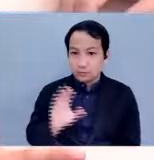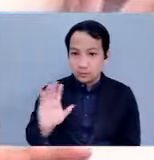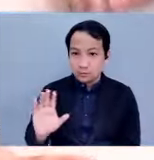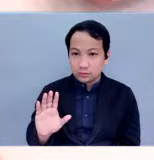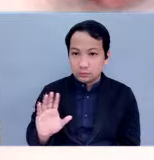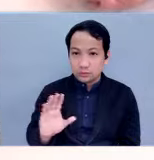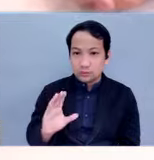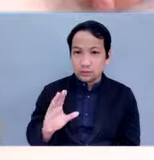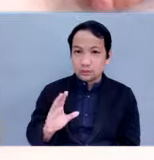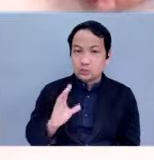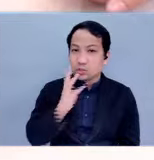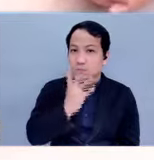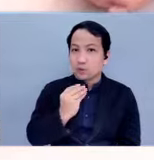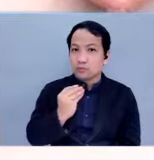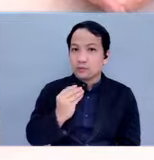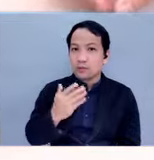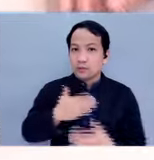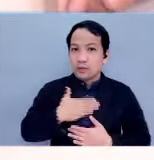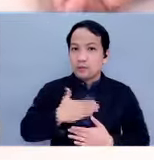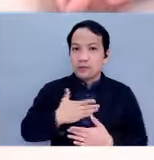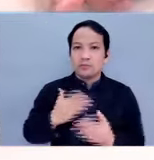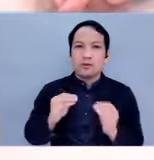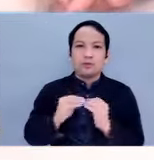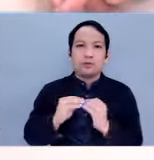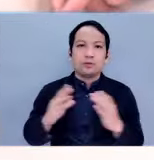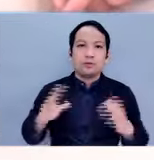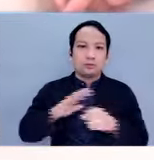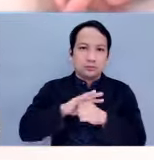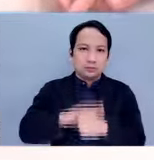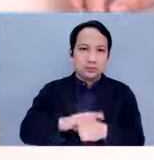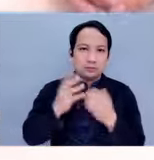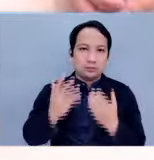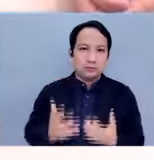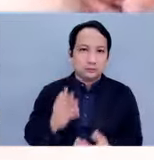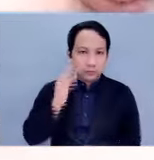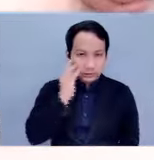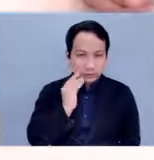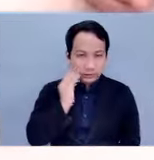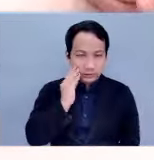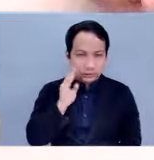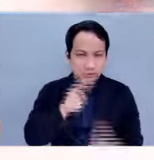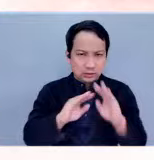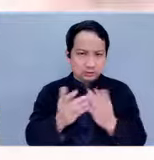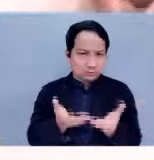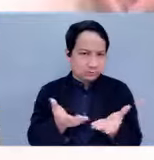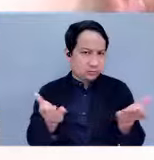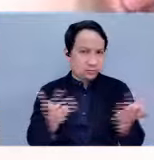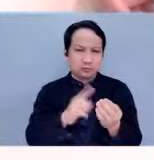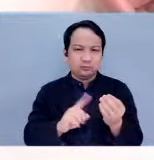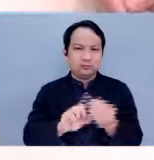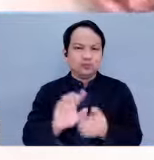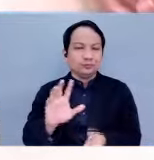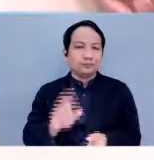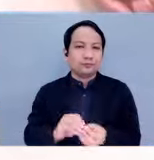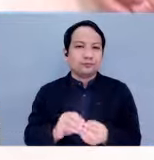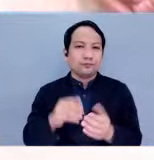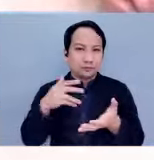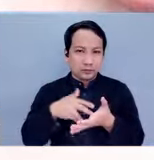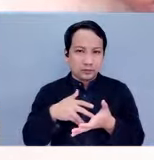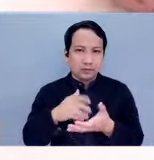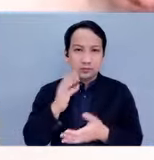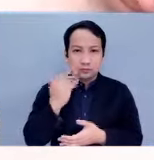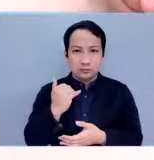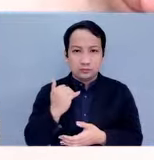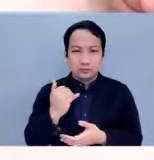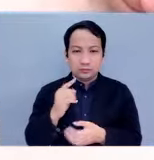pinakamasaya, yun daw kadalasan yung may pinakamabigat na pinagdadaanan ng problema. How true is that? Ano yung pag-aaral base doon?